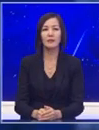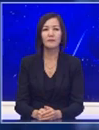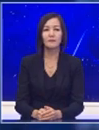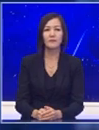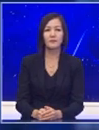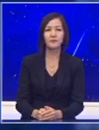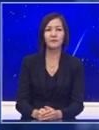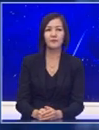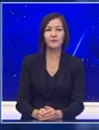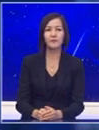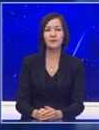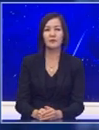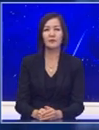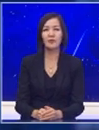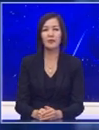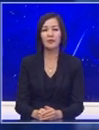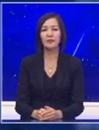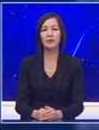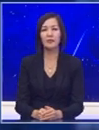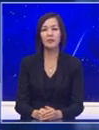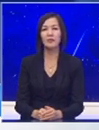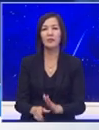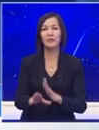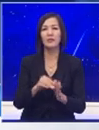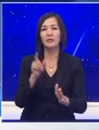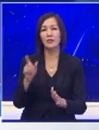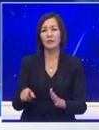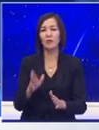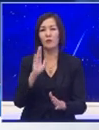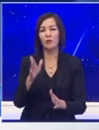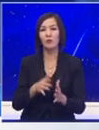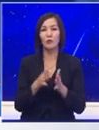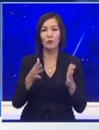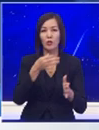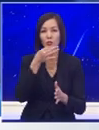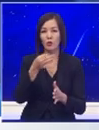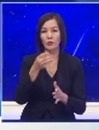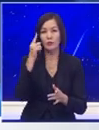Сенатор болу үлкен жауапкершілік деп ойлаймын. Себебі